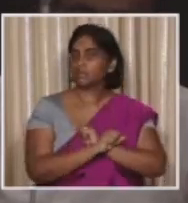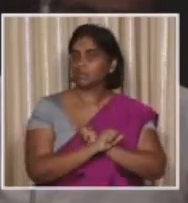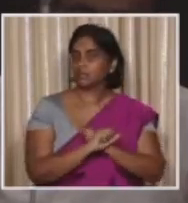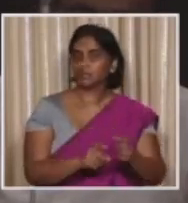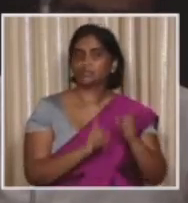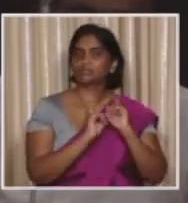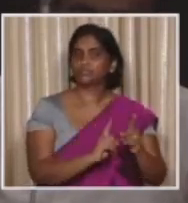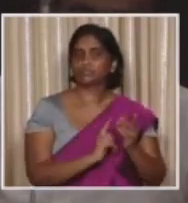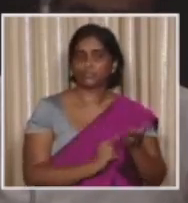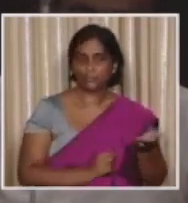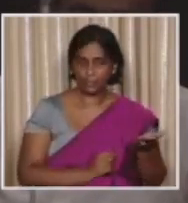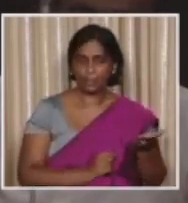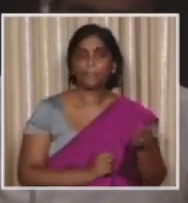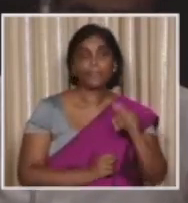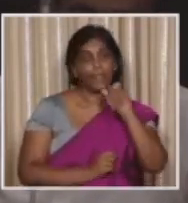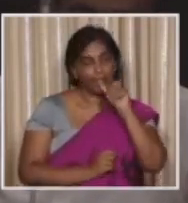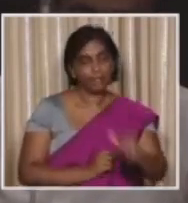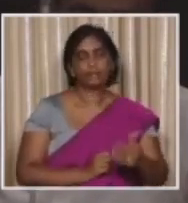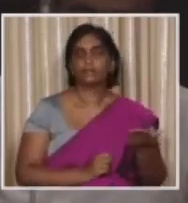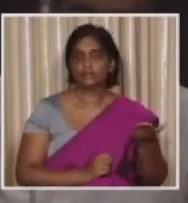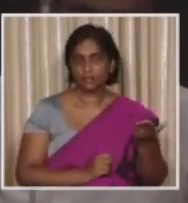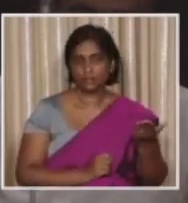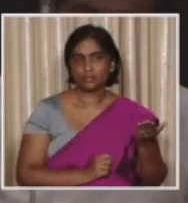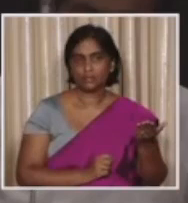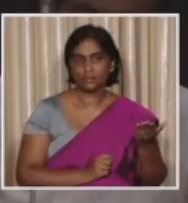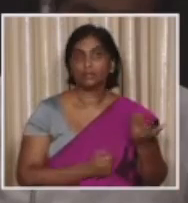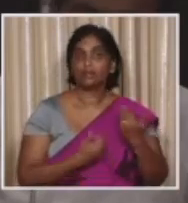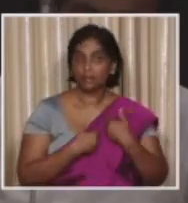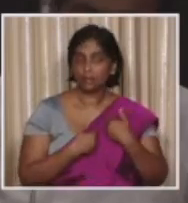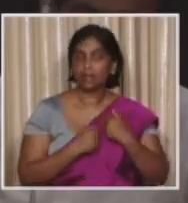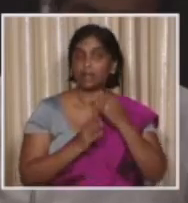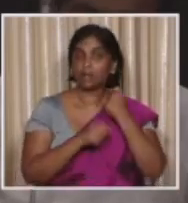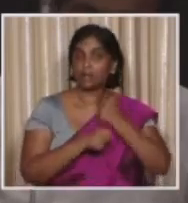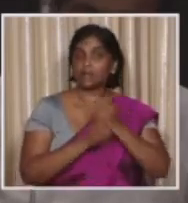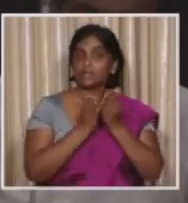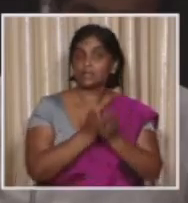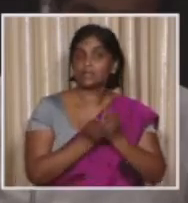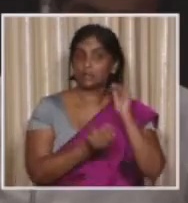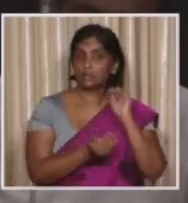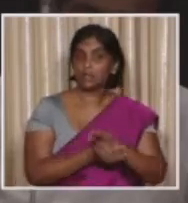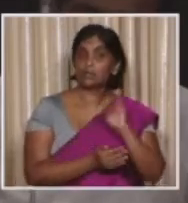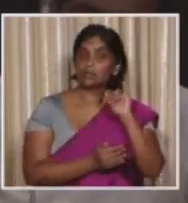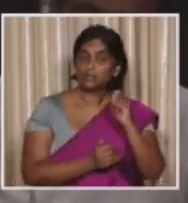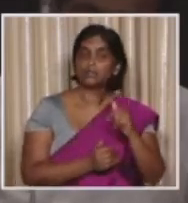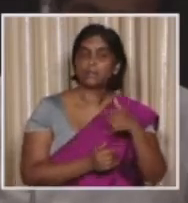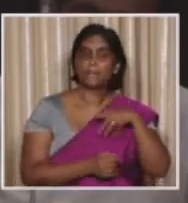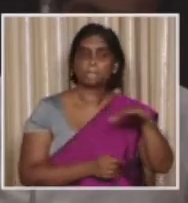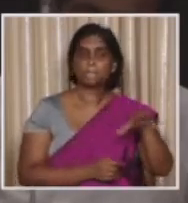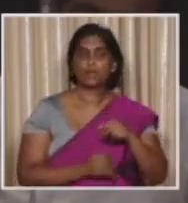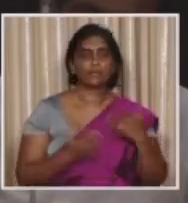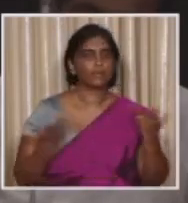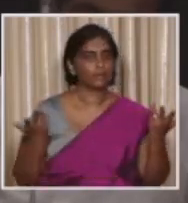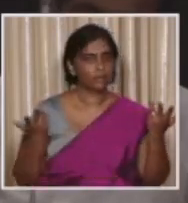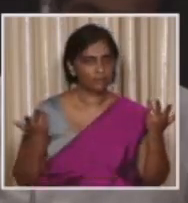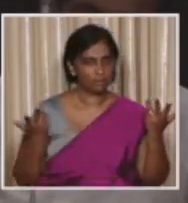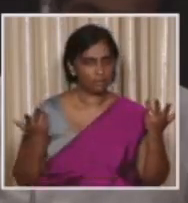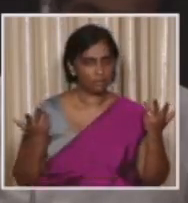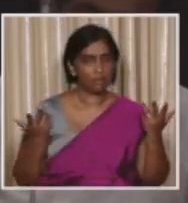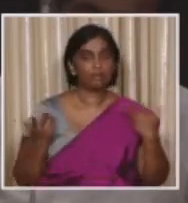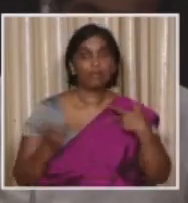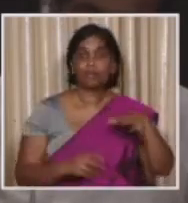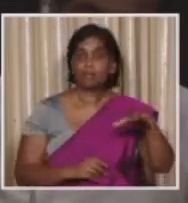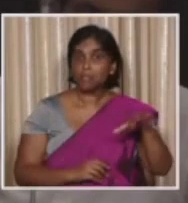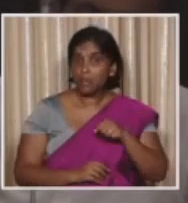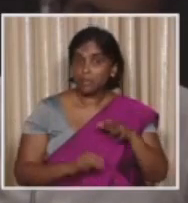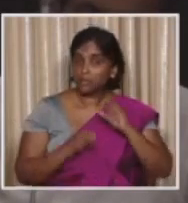ඉදිරියට ගිහලා නැහැ. ඒක තමයි යථාර්ථය. අපි රාජ්‍ය සම්පත් කියලා තියාගෙන ඉන්නවා සමහර වෙලාව අපි ඒකෙන් පාවිච්චි කරන්නේ නැහැ.